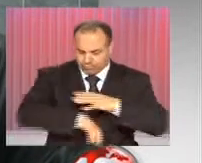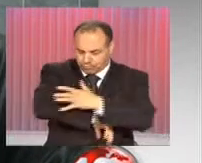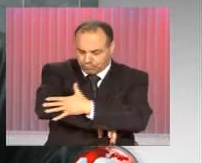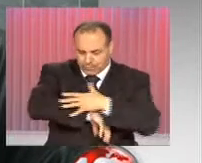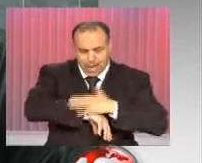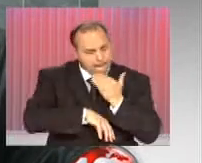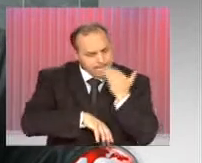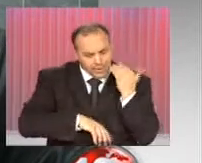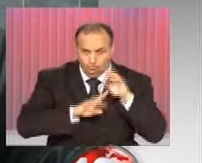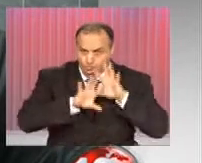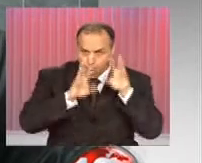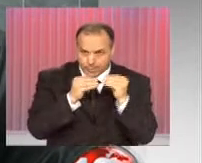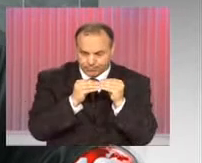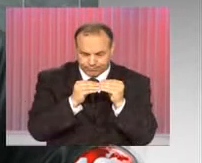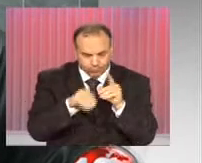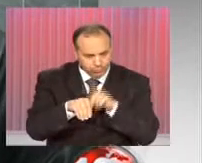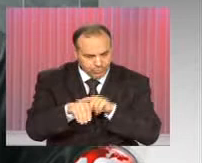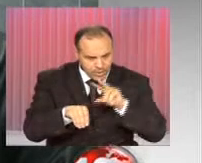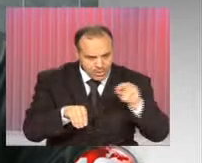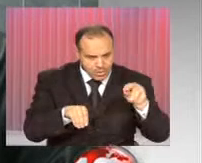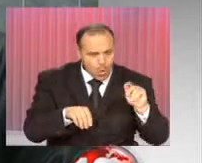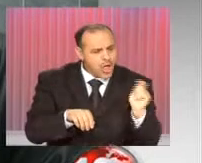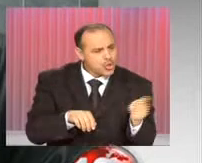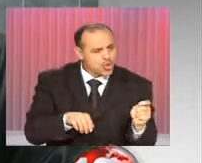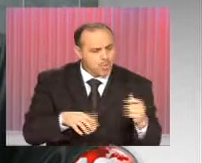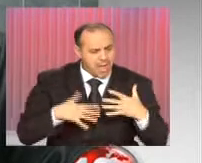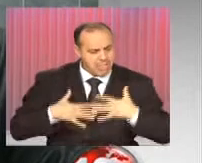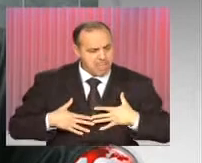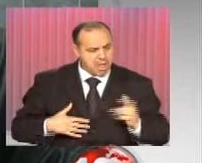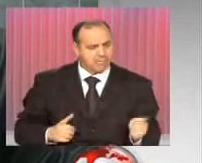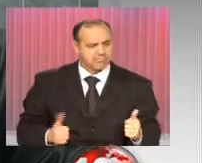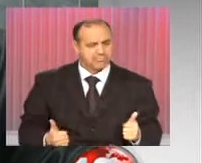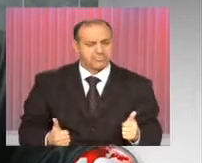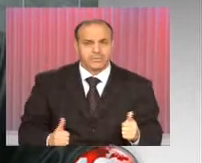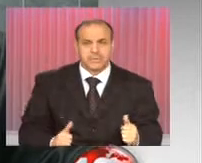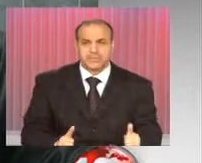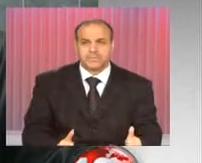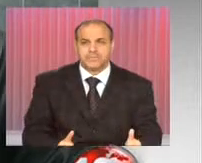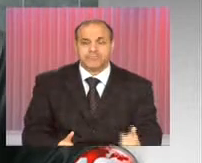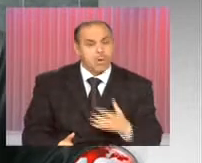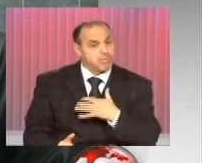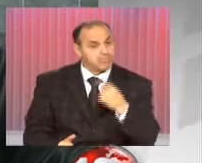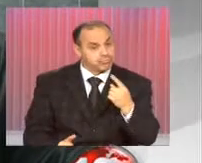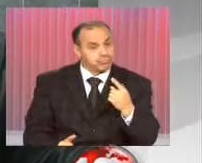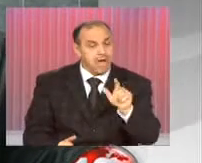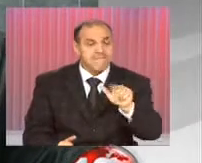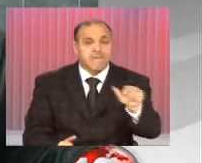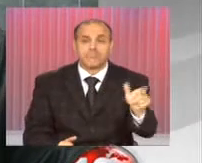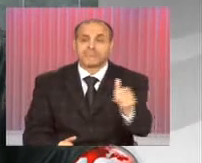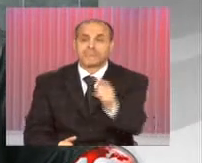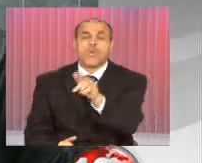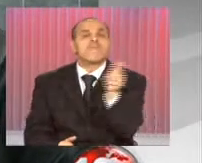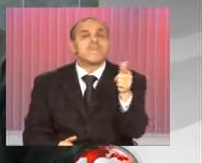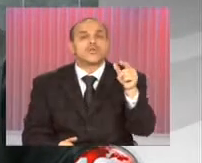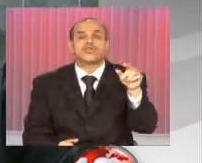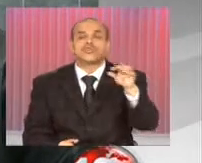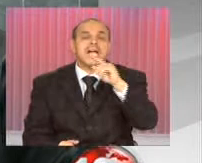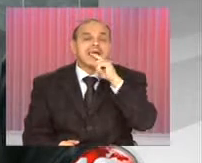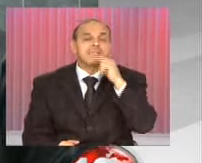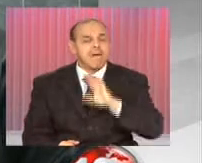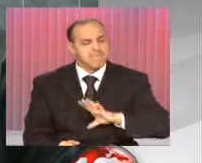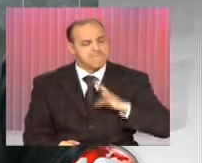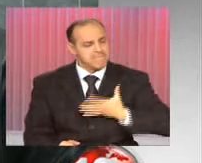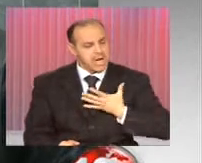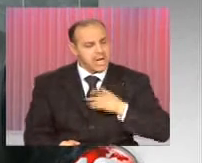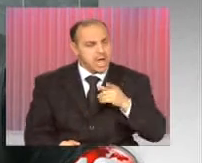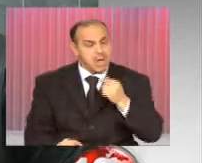وللبرد، وفي نفس الوقت يعني طبيعي للحمام هذا، وثروة اللي هي مش موجودة في مناطق أخرى. احنا نعتز بها، فرحين